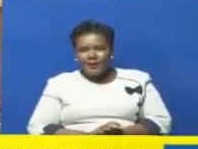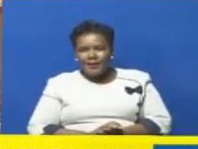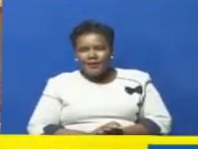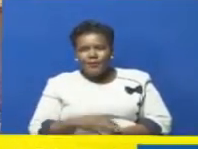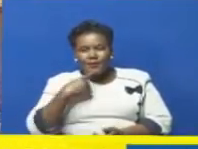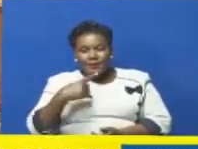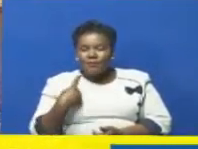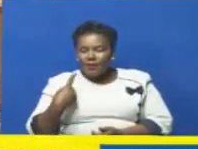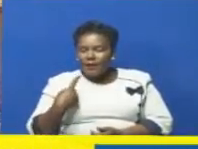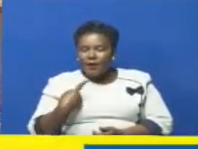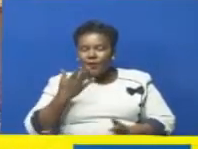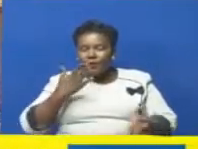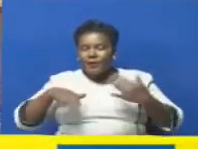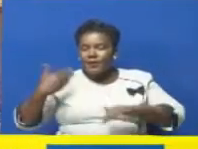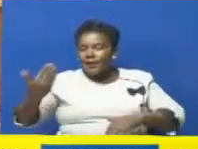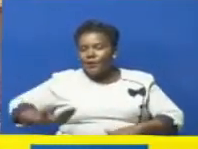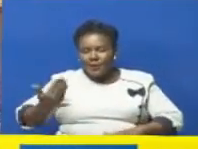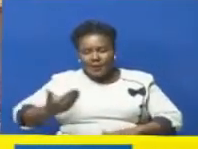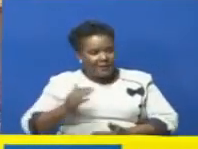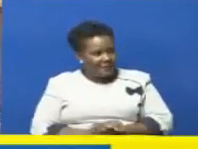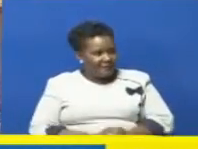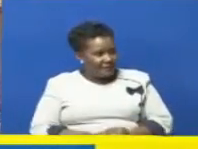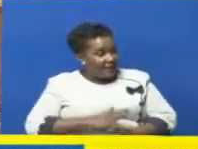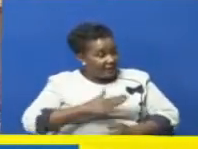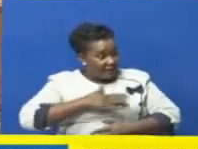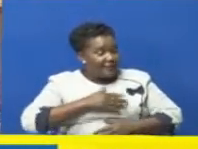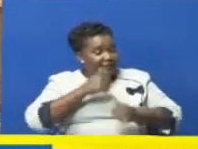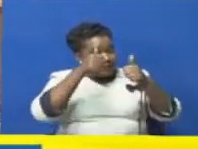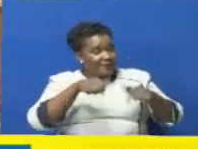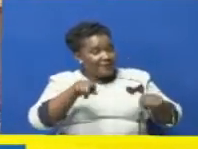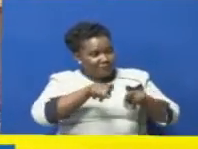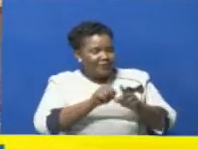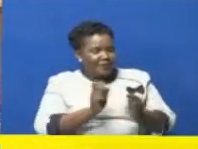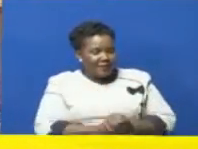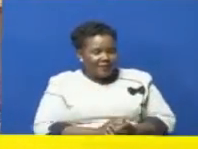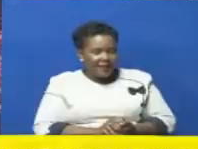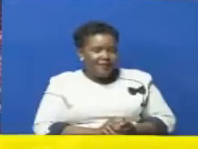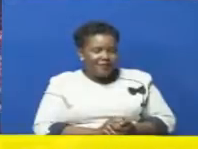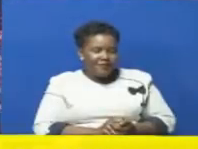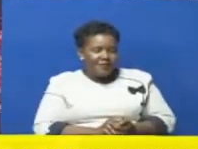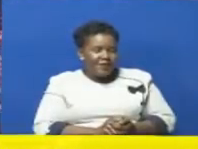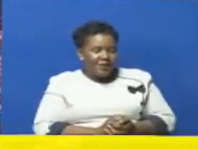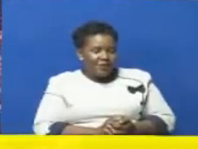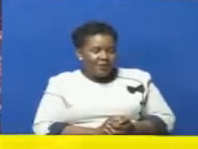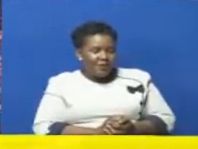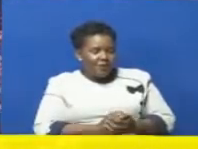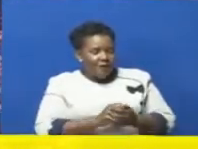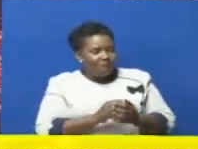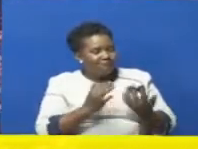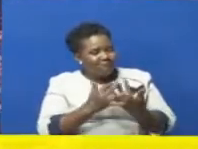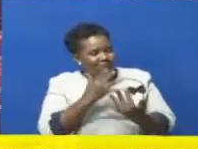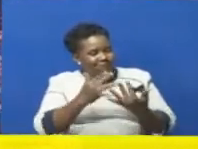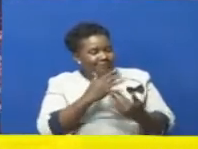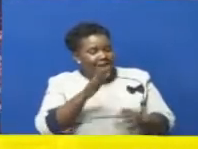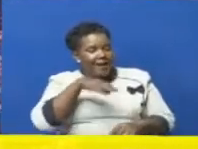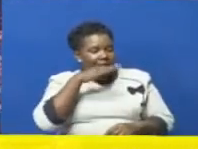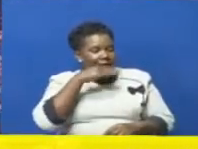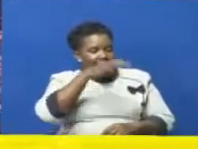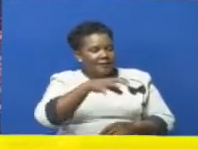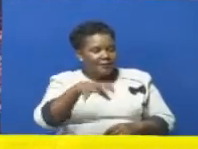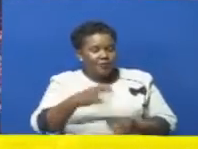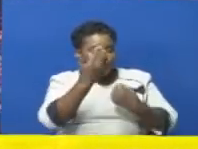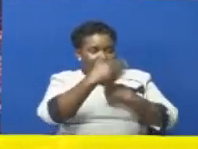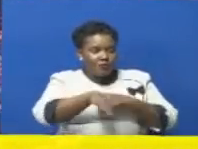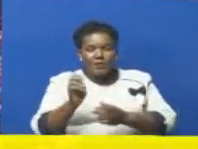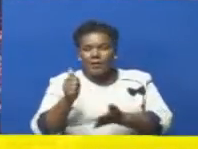kama wanahitaji wageni. Asante sana mtangazaji mwenzangu. Vumilia Mwasha ambapo ametupitisha katika mambo ya sokoni, kuuza na kununua.